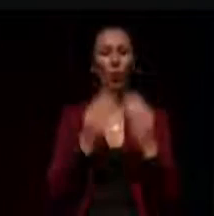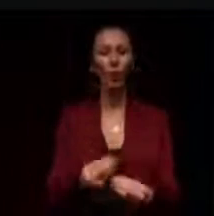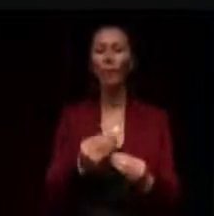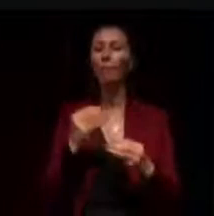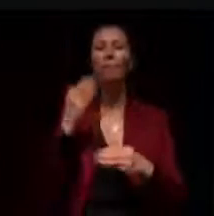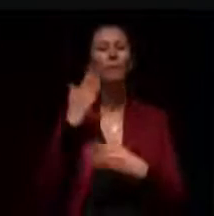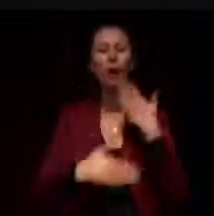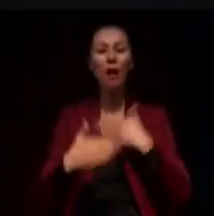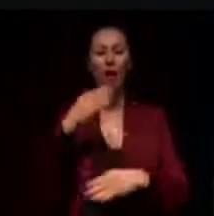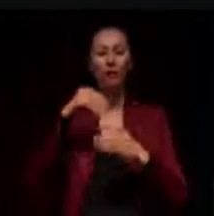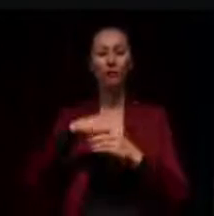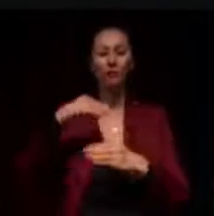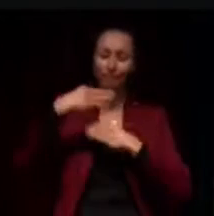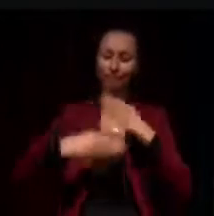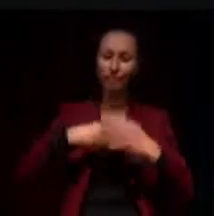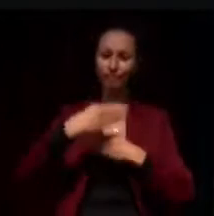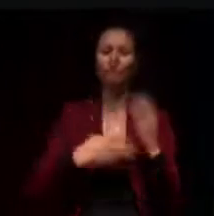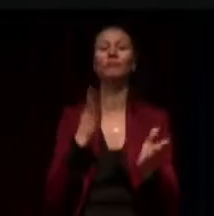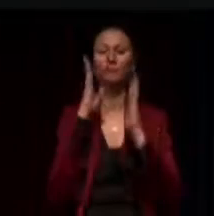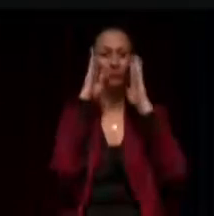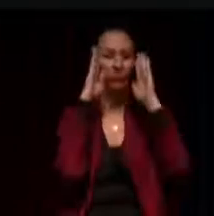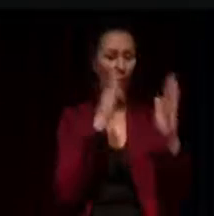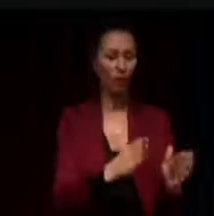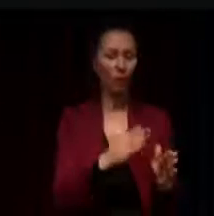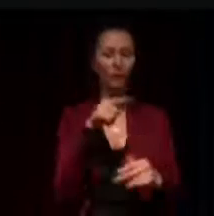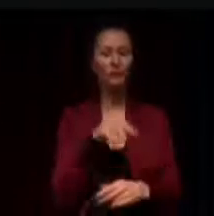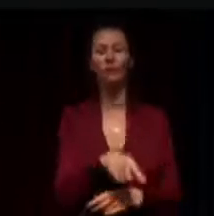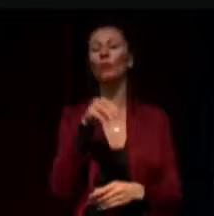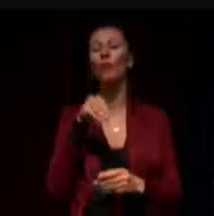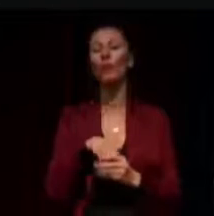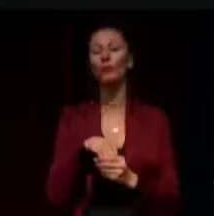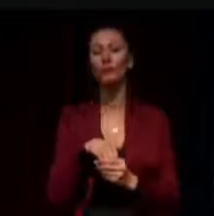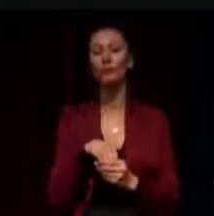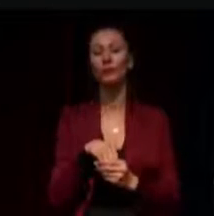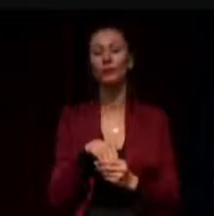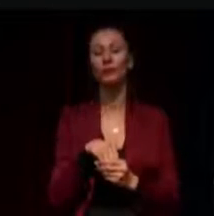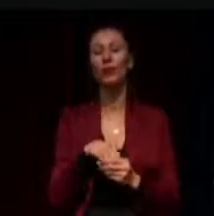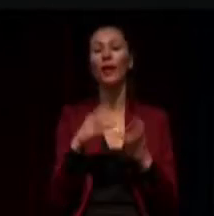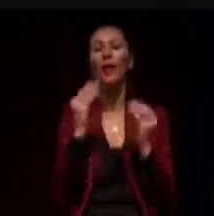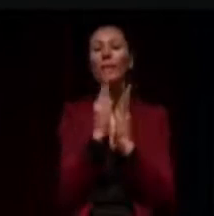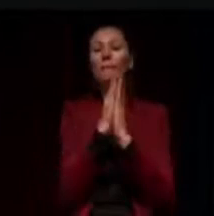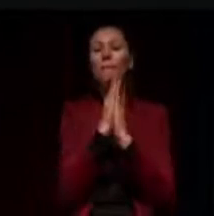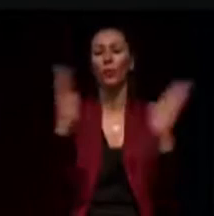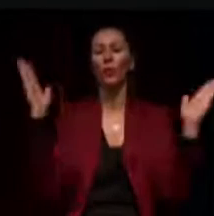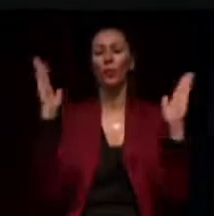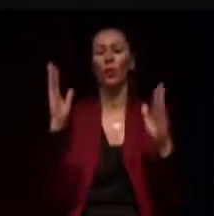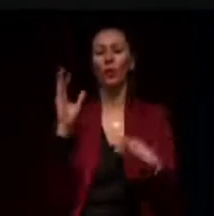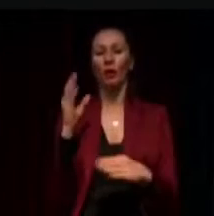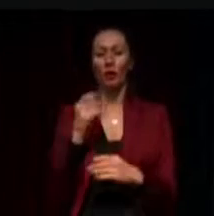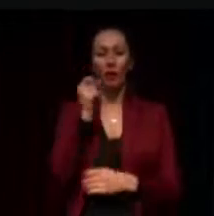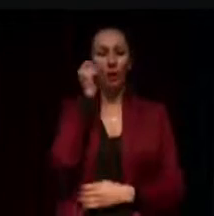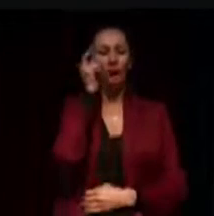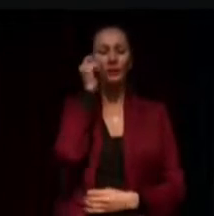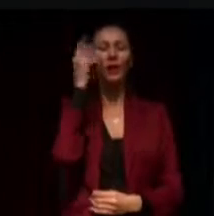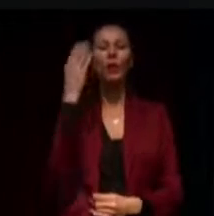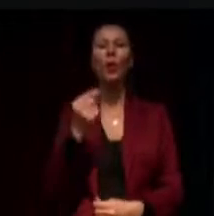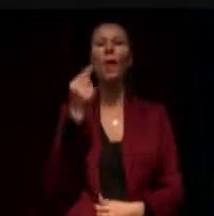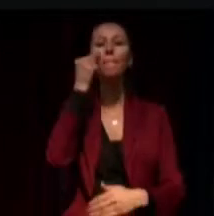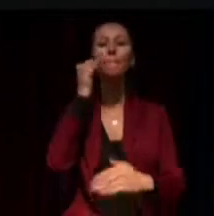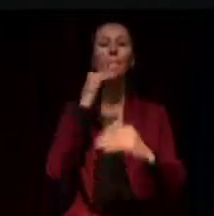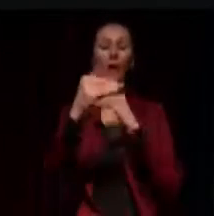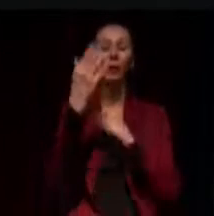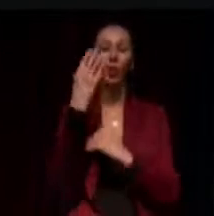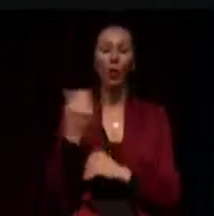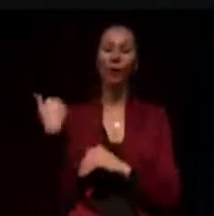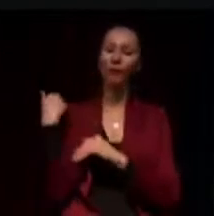yaraları sarmaya odaklanıyorlar. Buna en büyük hasretimiz olan millet